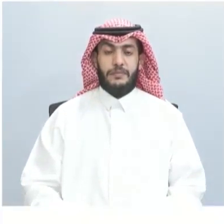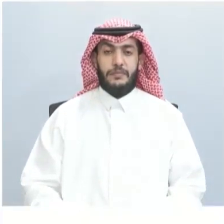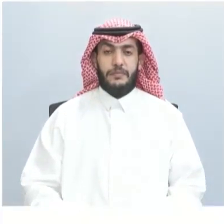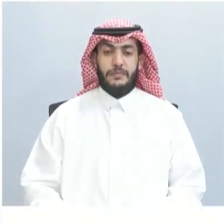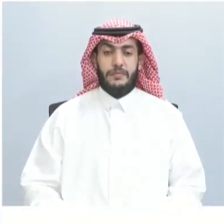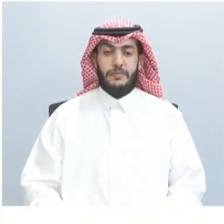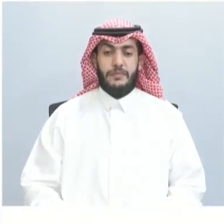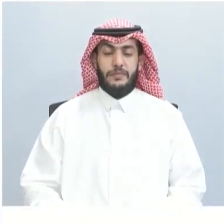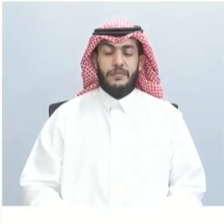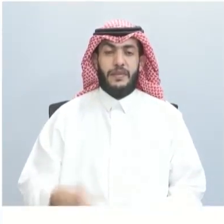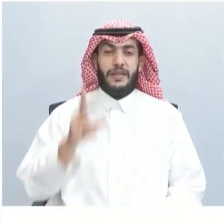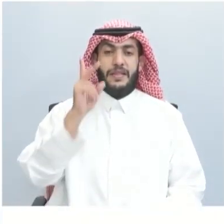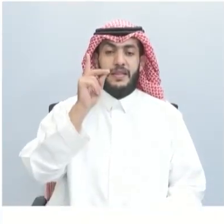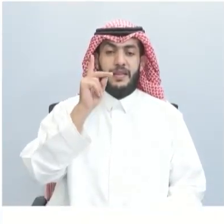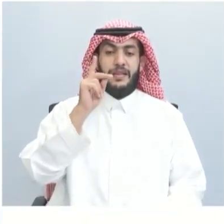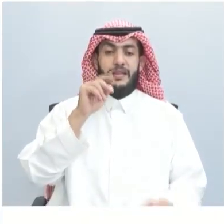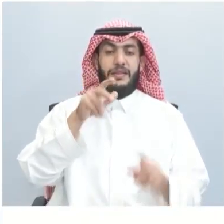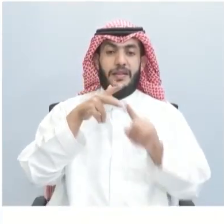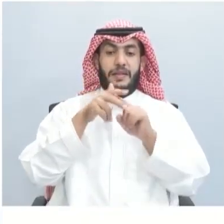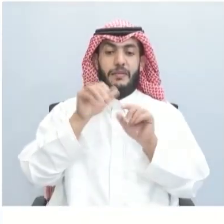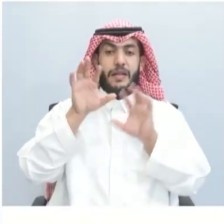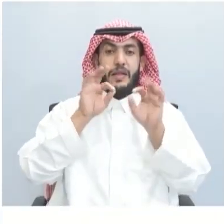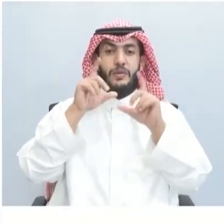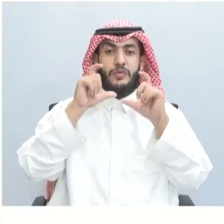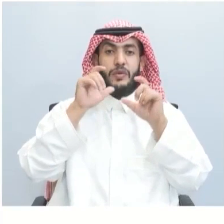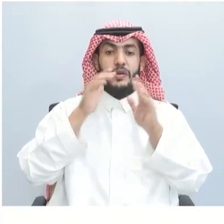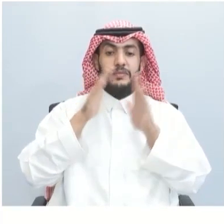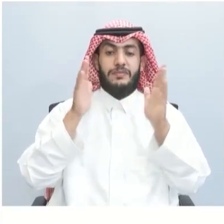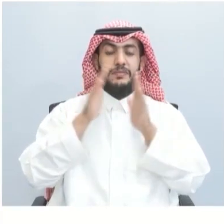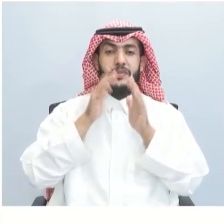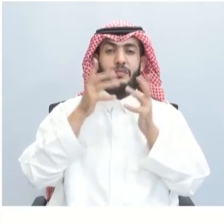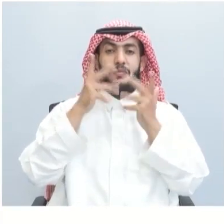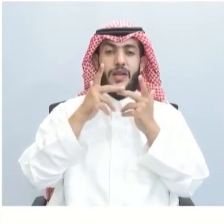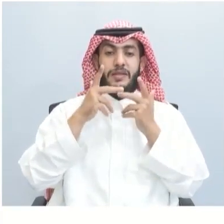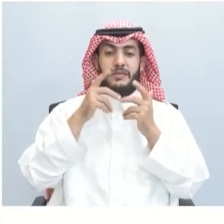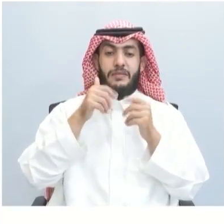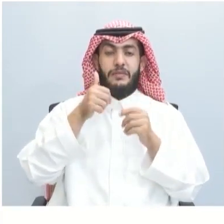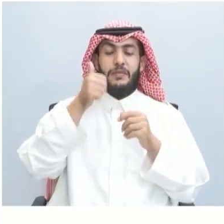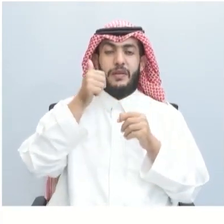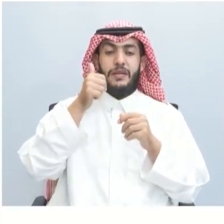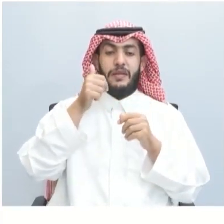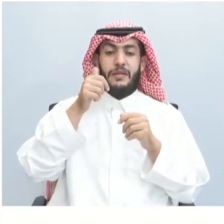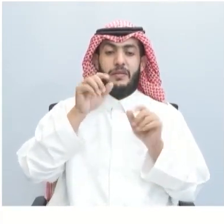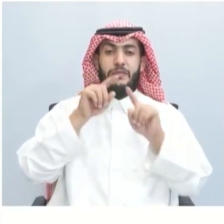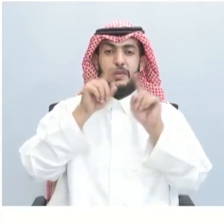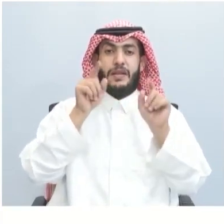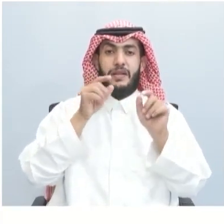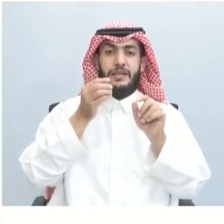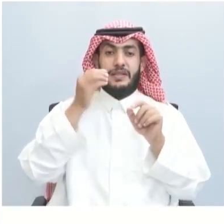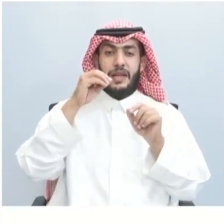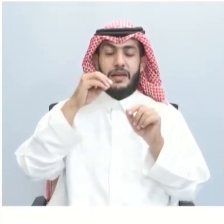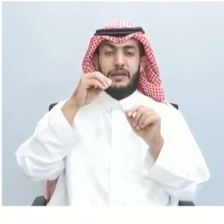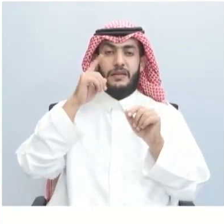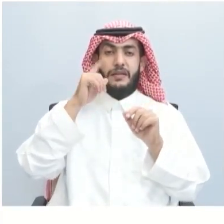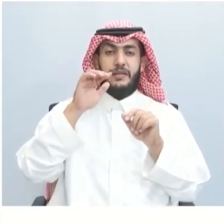التايتل ثاني من التقنيات اختيار صور باحجام مناسبه تتطلب الصور مساحه تخزينيه اكبر